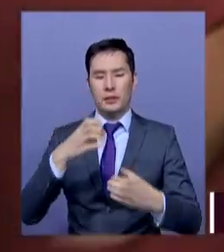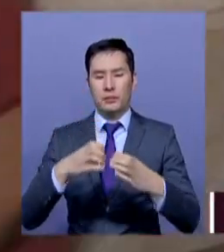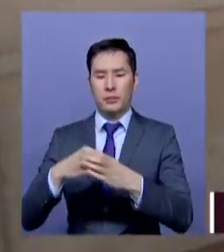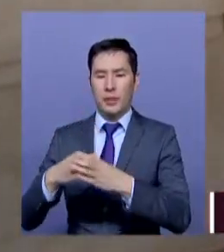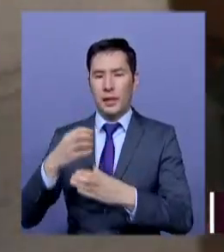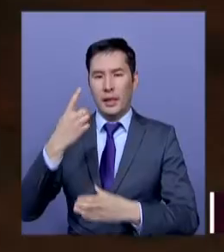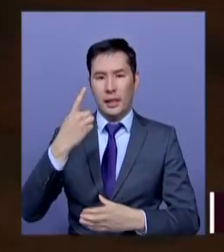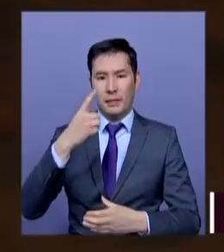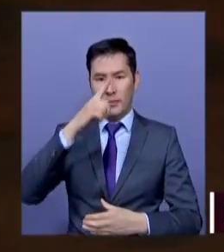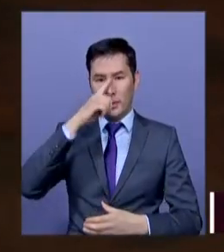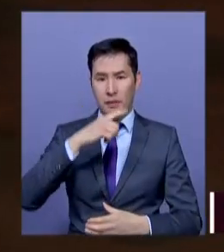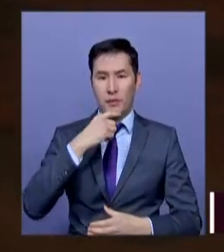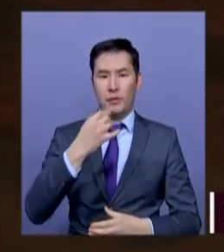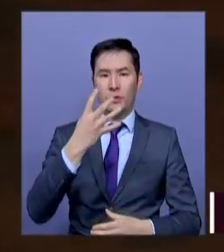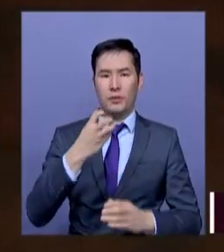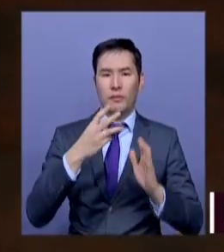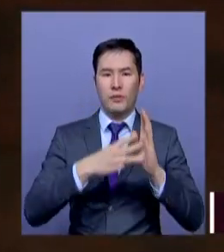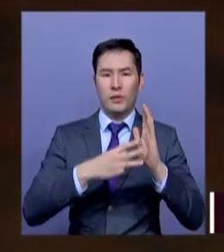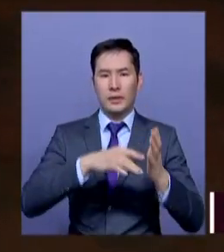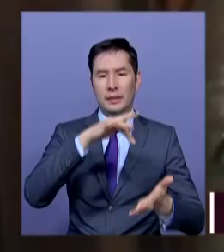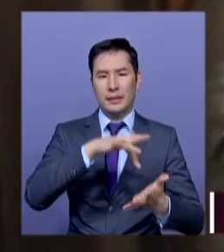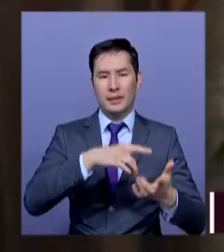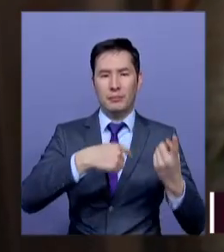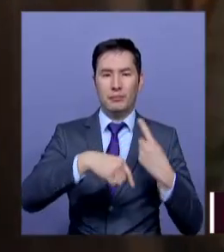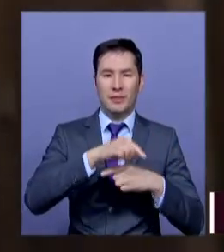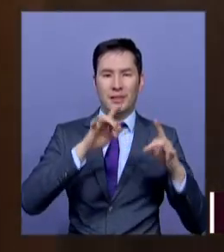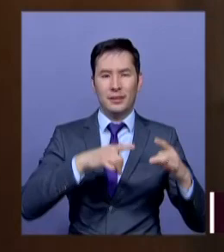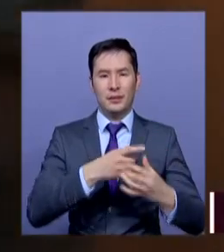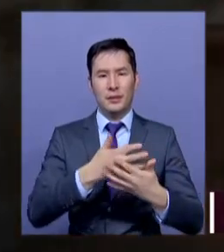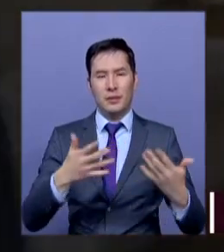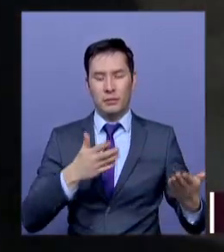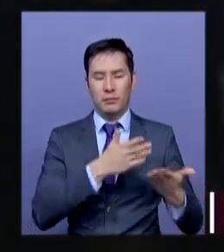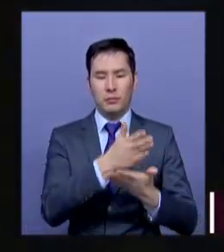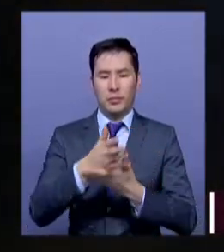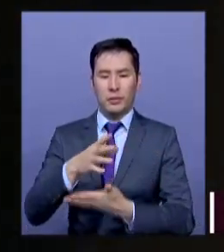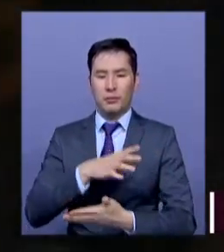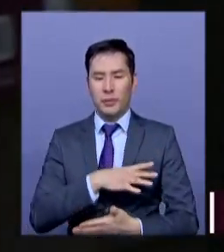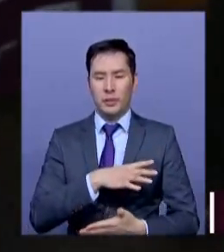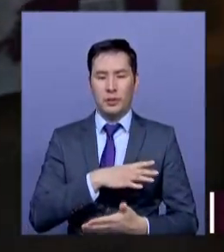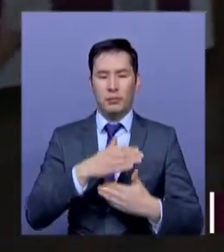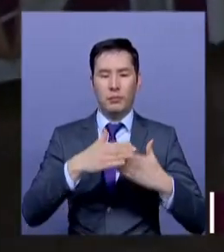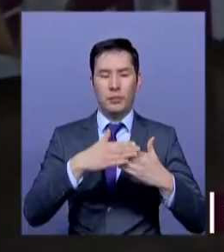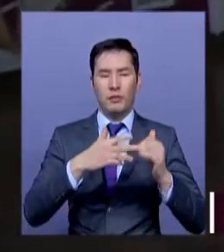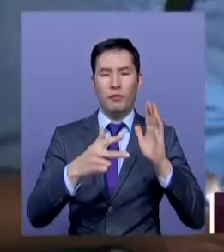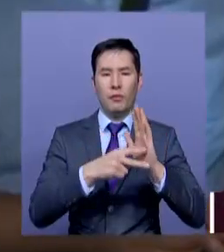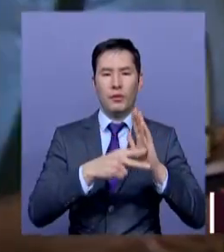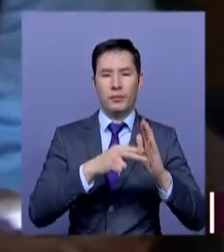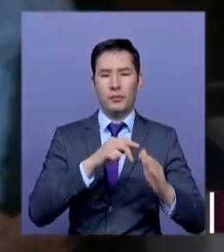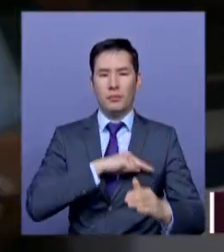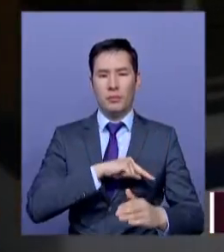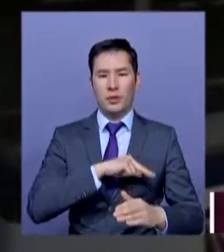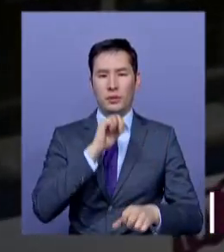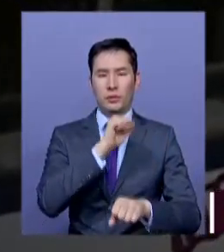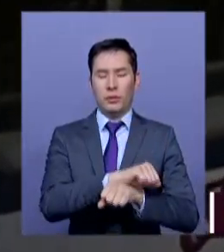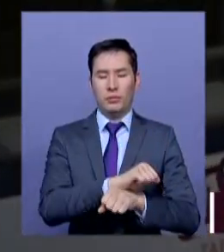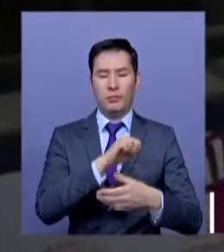ішінде 480-ден аса нысанды тексерген. Нәтижесінде 8-нің жұмысы тоқтатылды. Бұл туралы өңірлік коммуникациялар қызмет